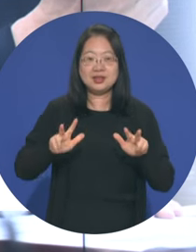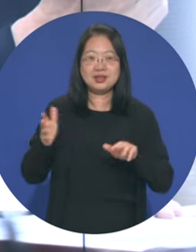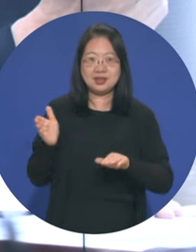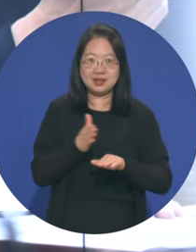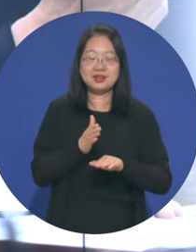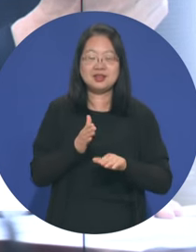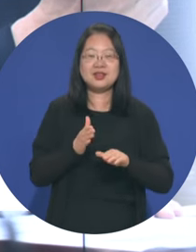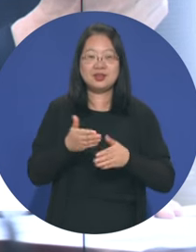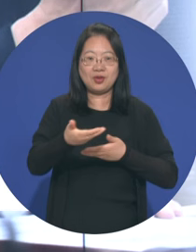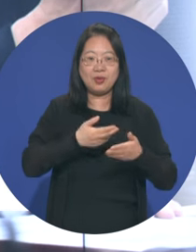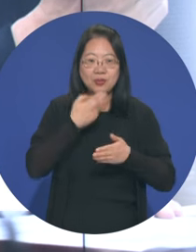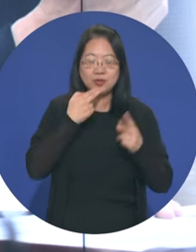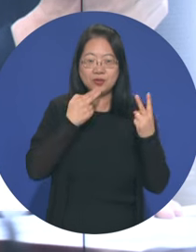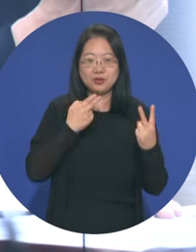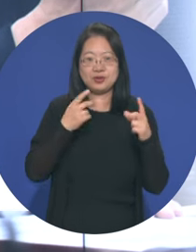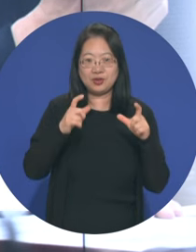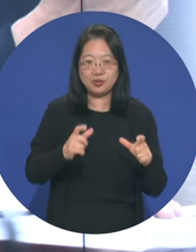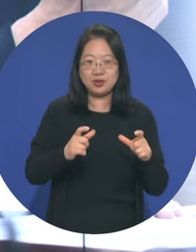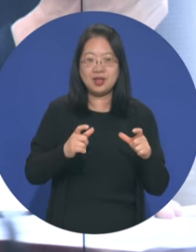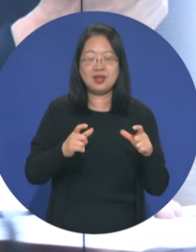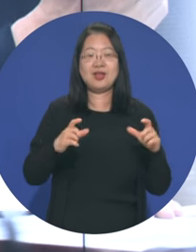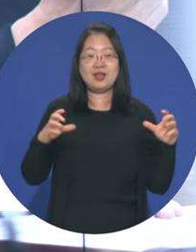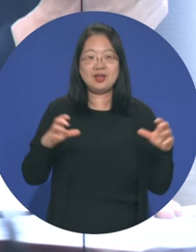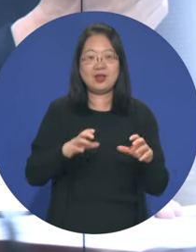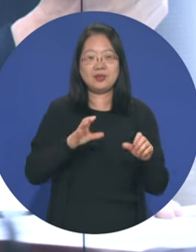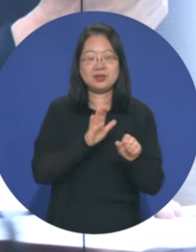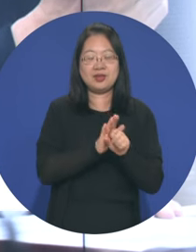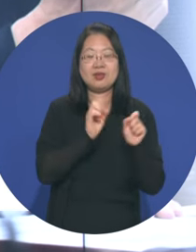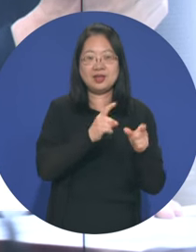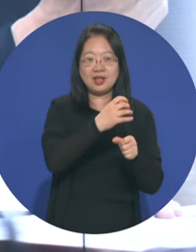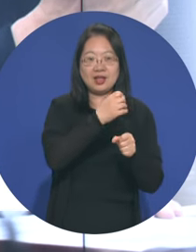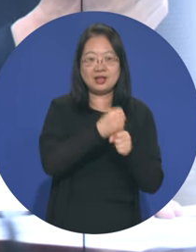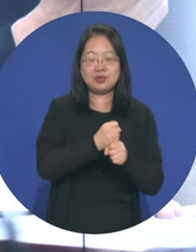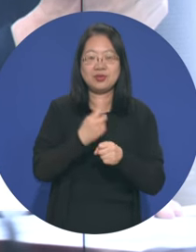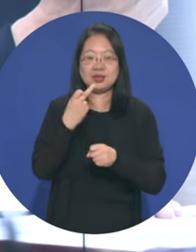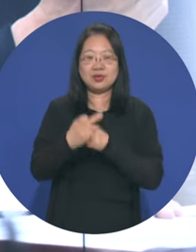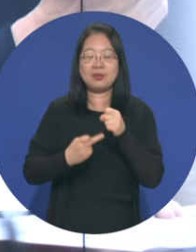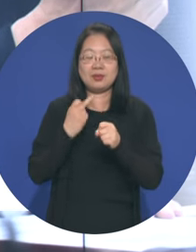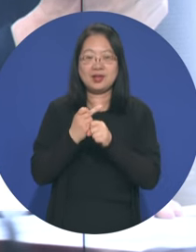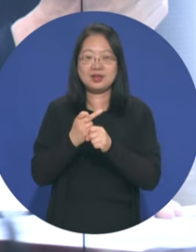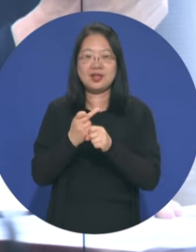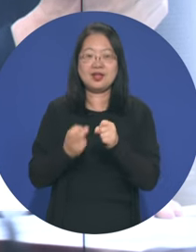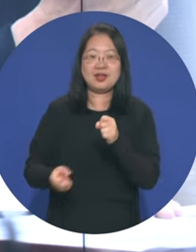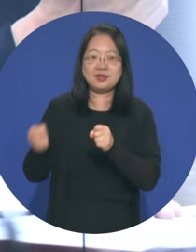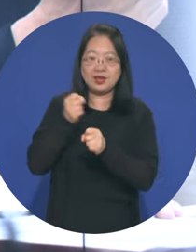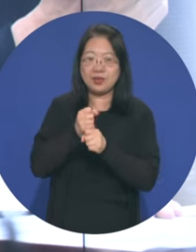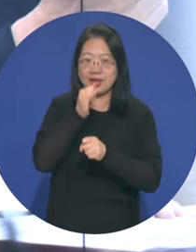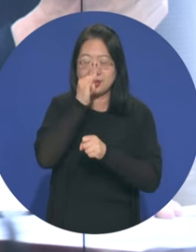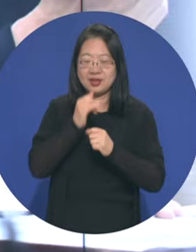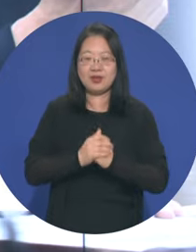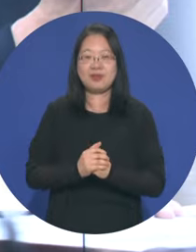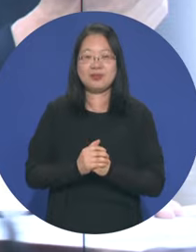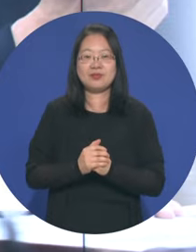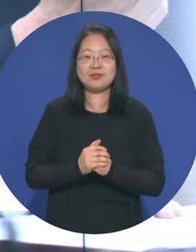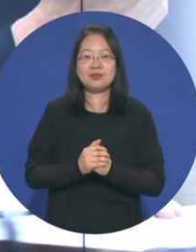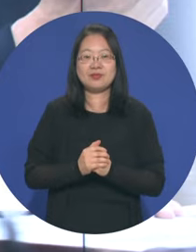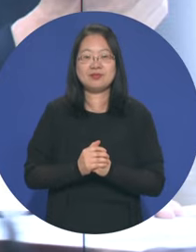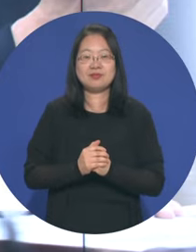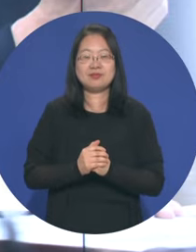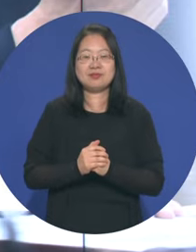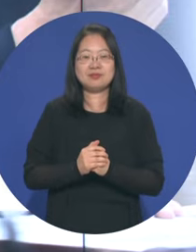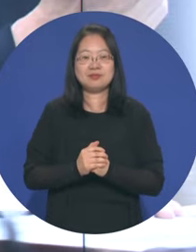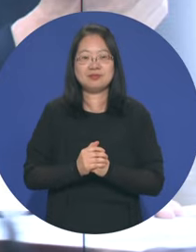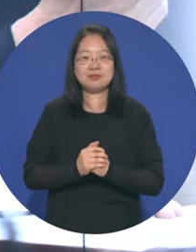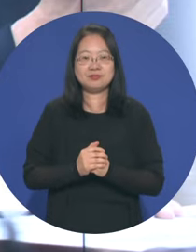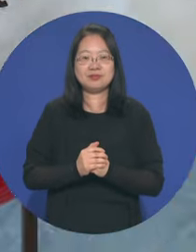두 지역과 협력의 물꼬를 텄고 12년 만에 협력을 재개하기도 했는데요. 교류 협력 분야 성과 이슬비 기자가